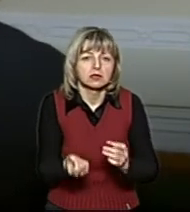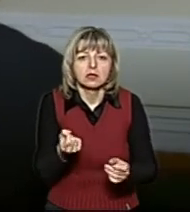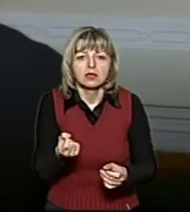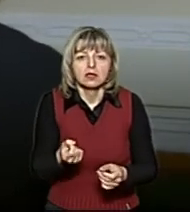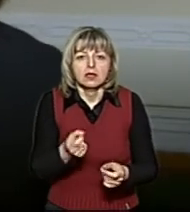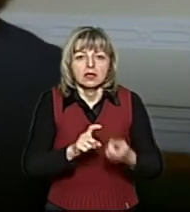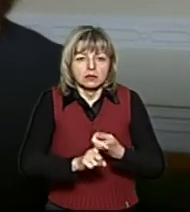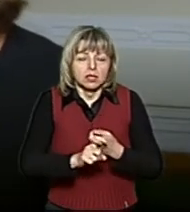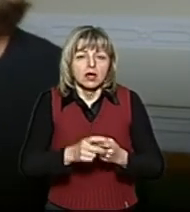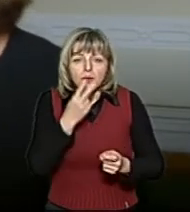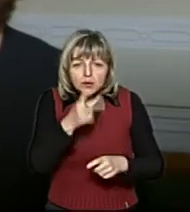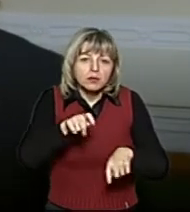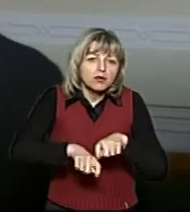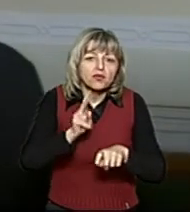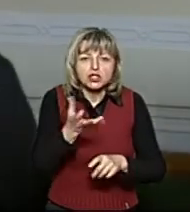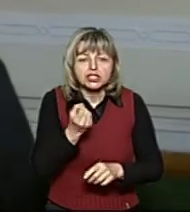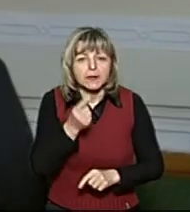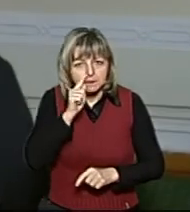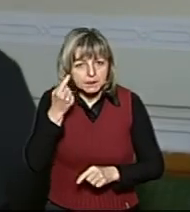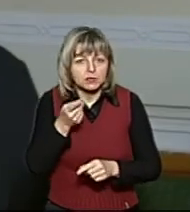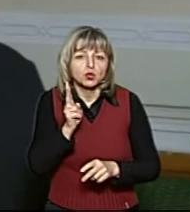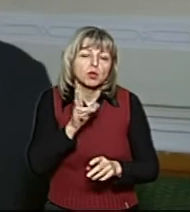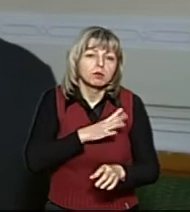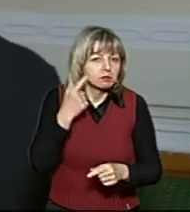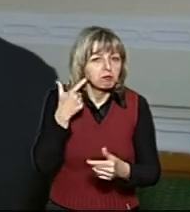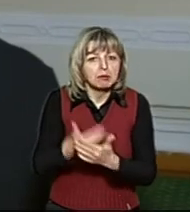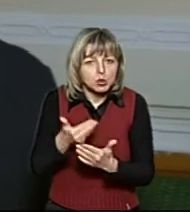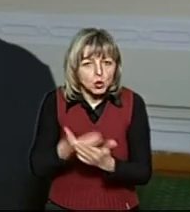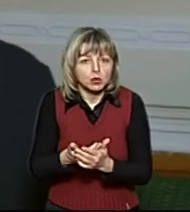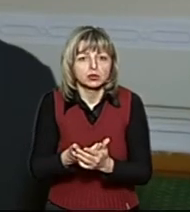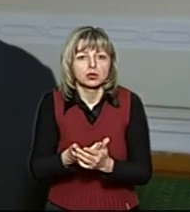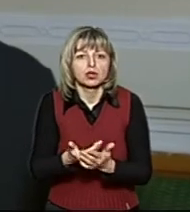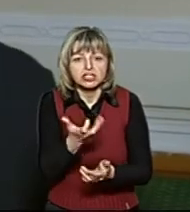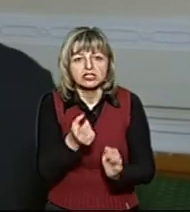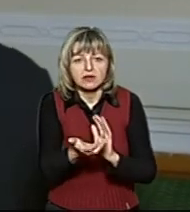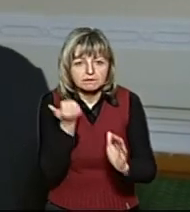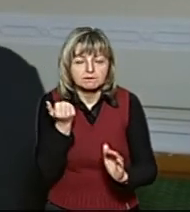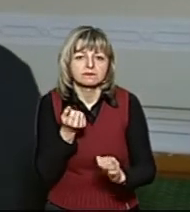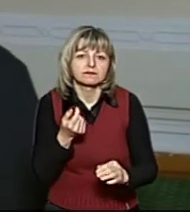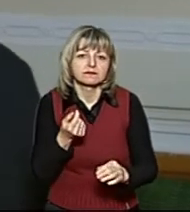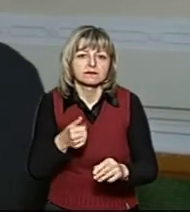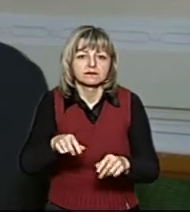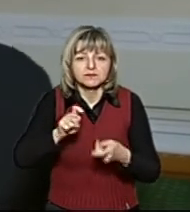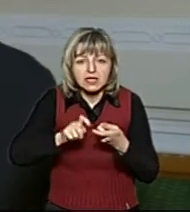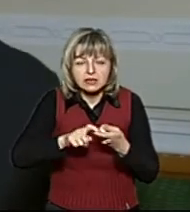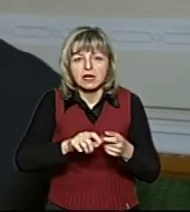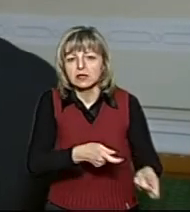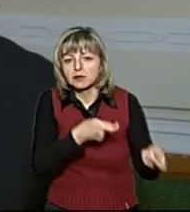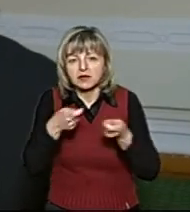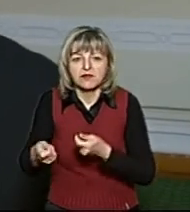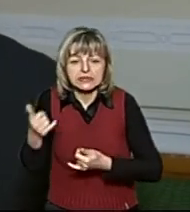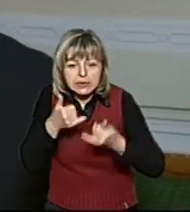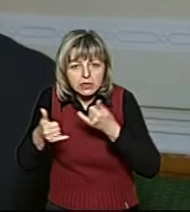ще можна відібрати, котрі були під підозрою, відібрали ще біоматеріал, привезли на дослідження,